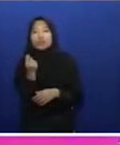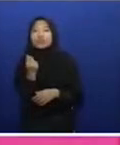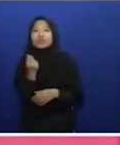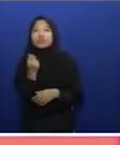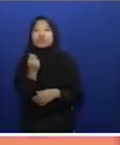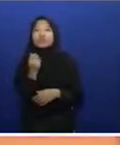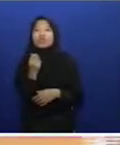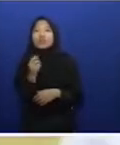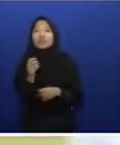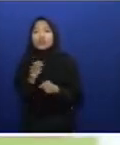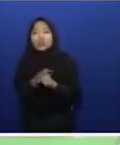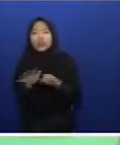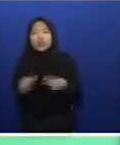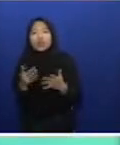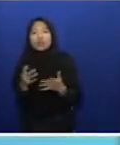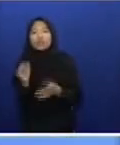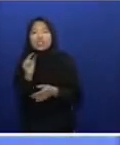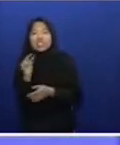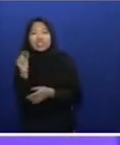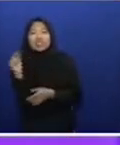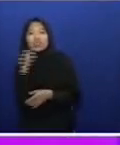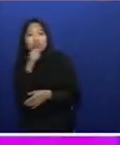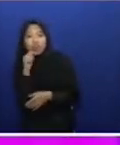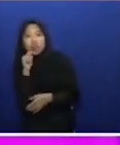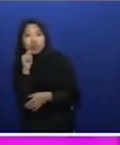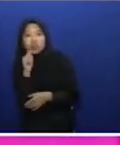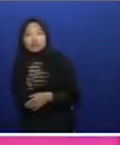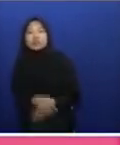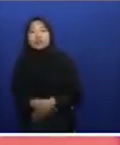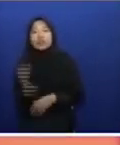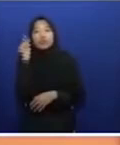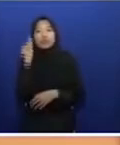mereka untuk menjadi karyawan di kantor saya.